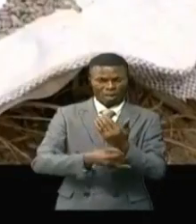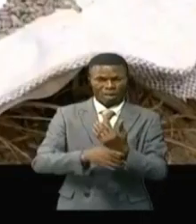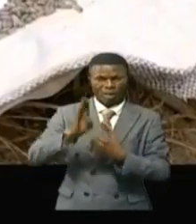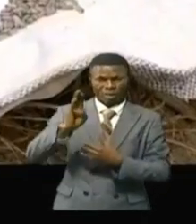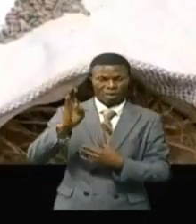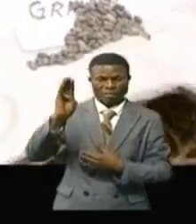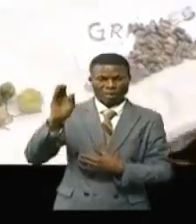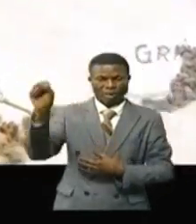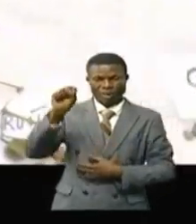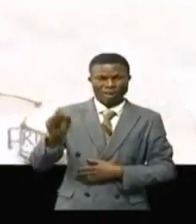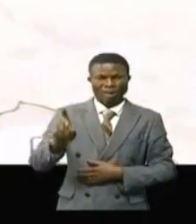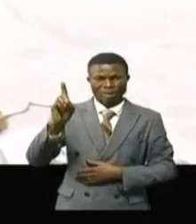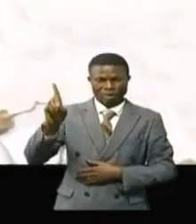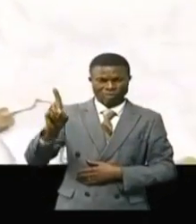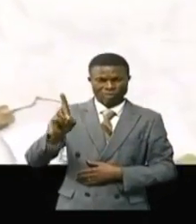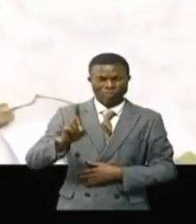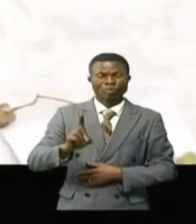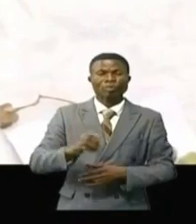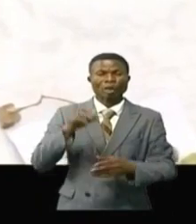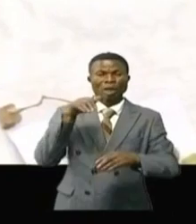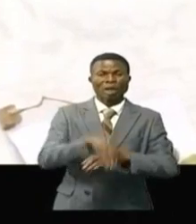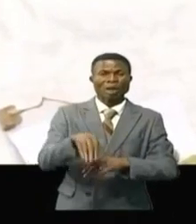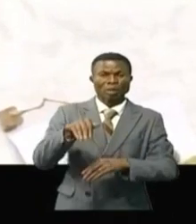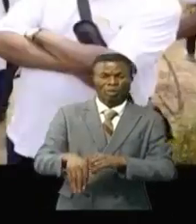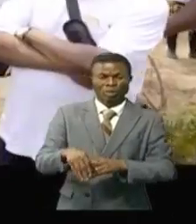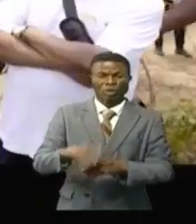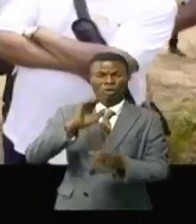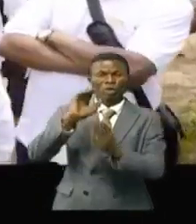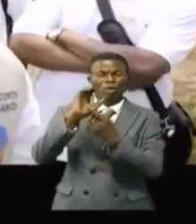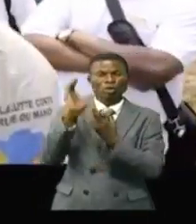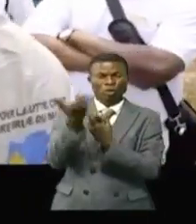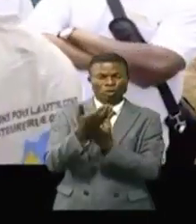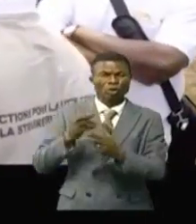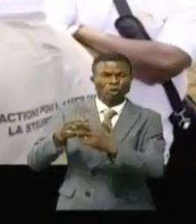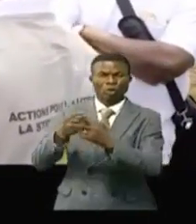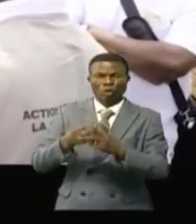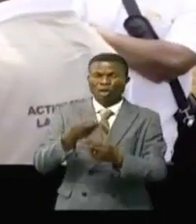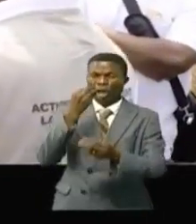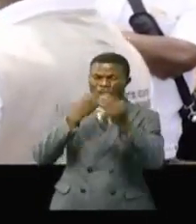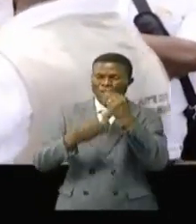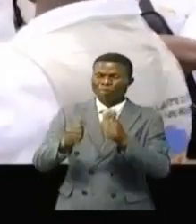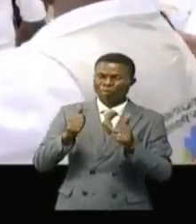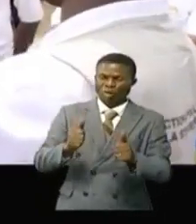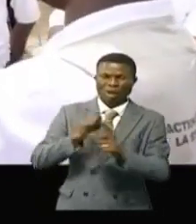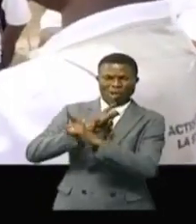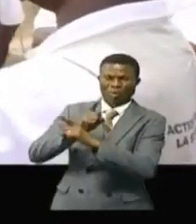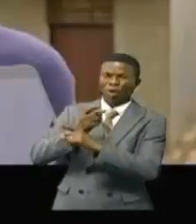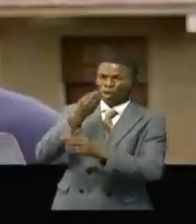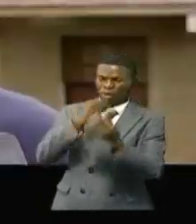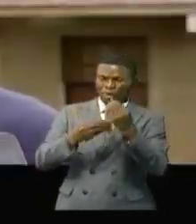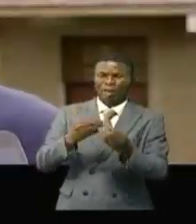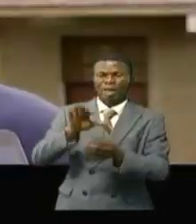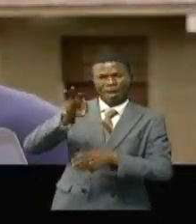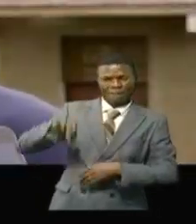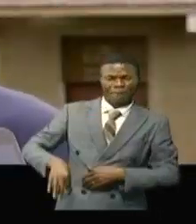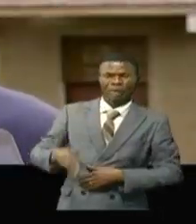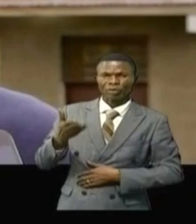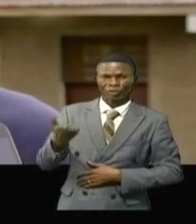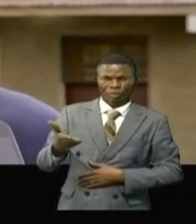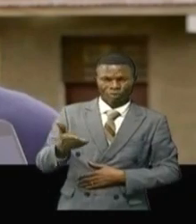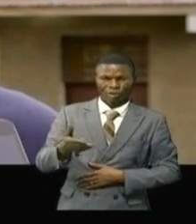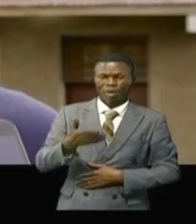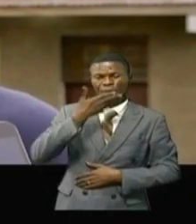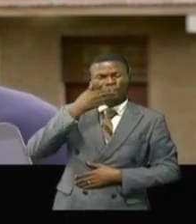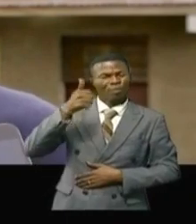CBSD. Nous ferons du manioc notre culture de sécurité alimentaire et aussi des revenus. C'est excellent